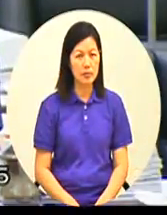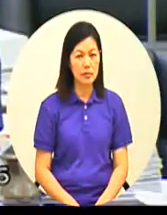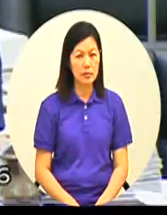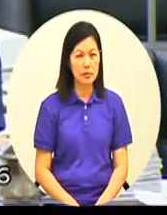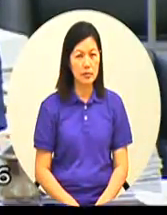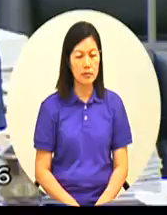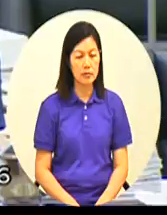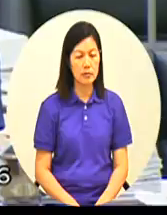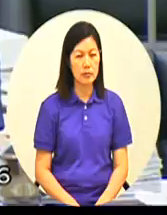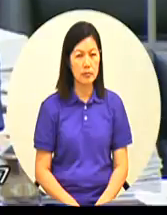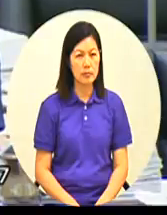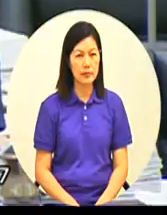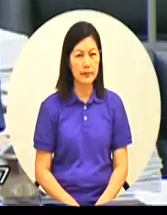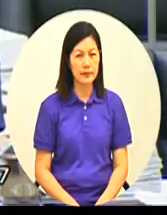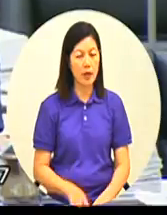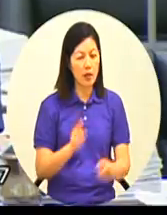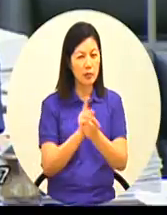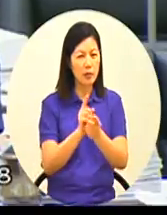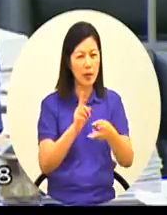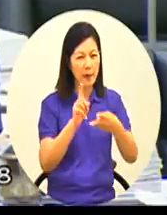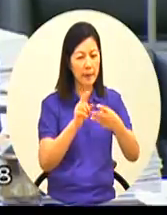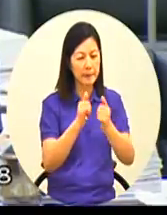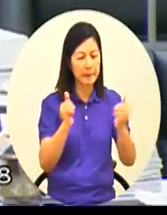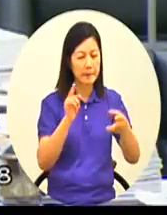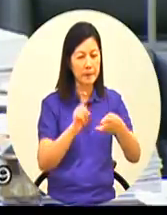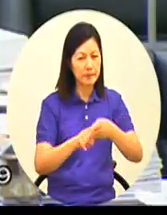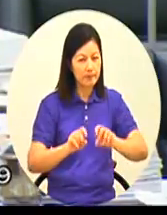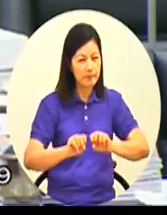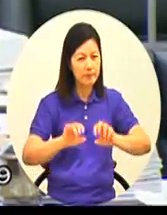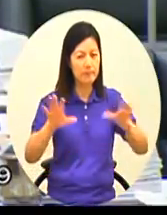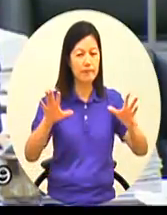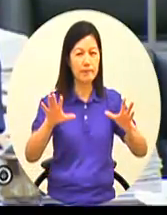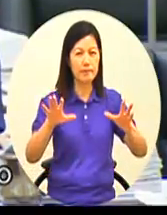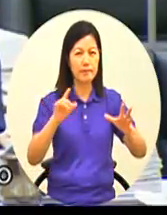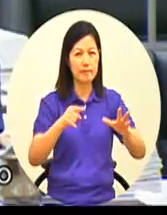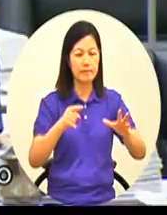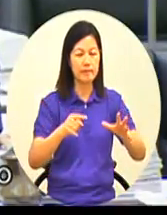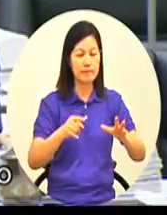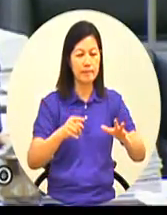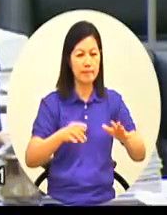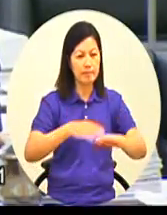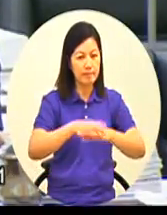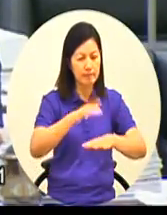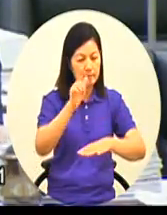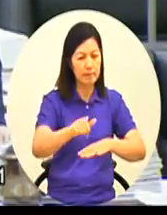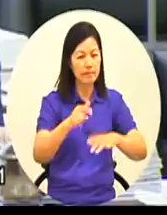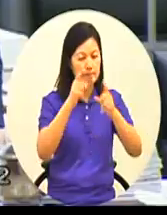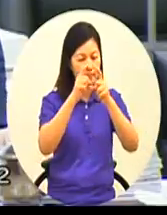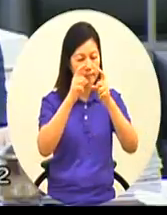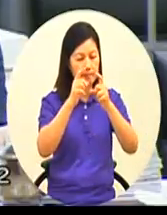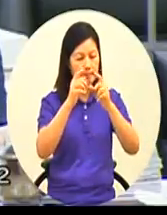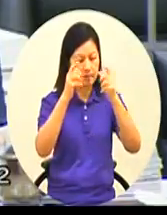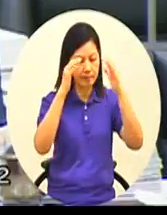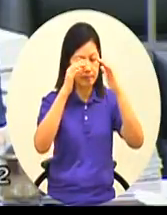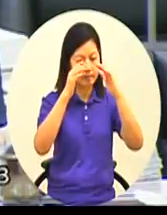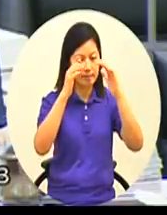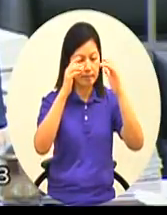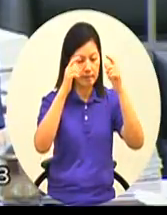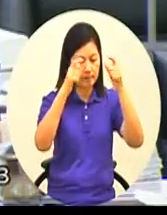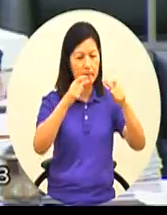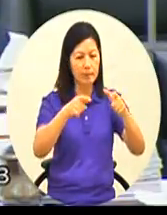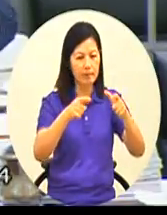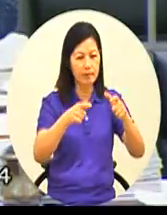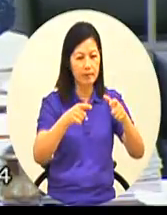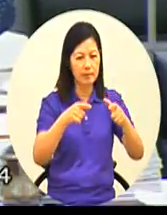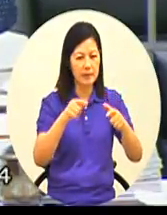其实对于民主发展的这样子的一个成熟的高雄，是有很多负面的消